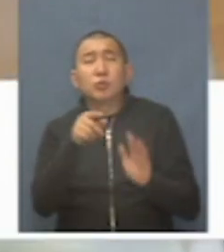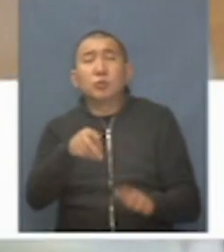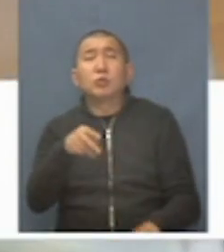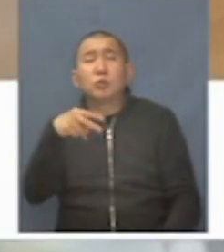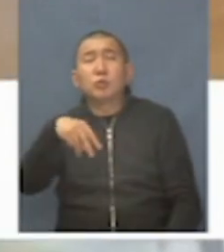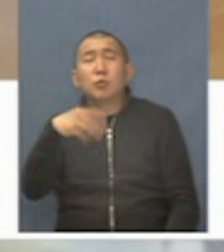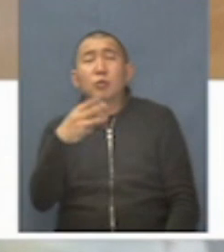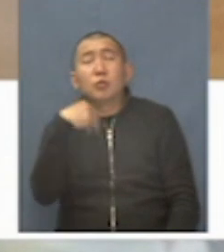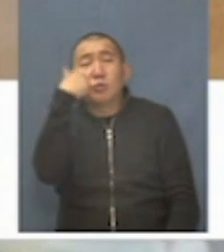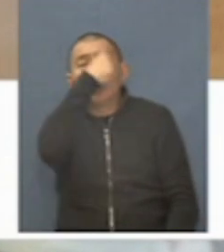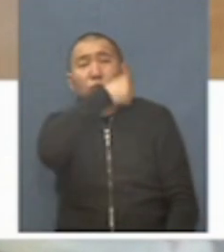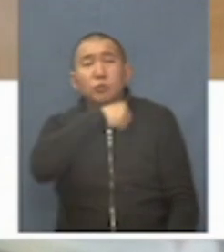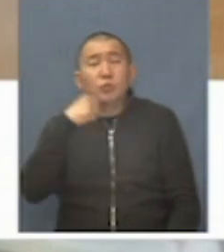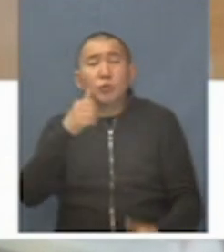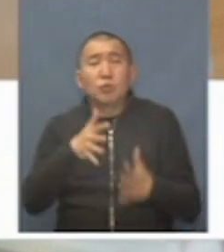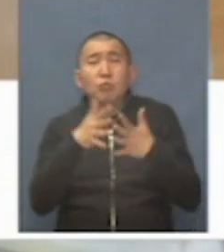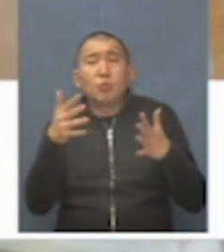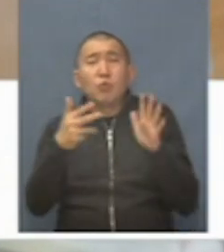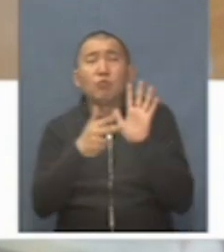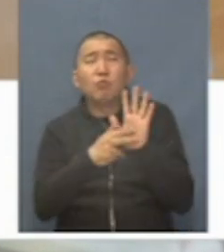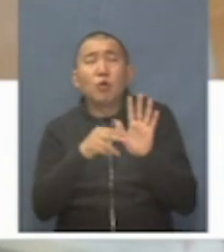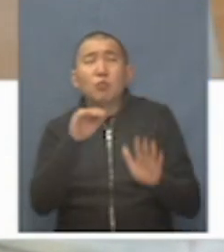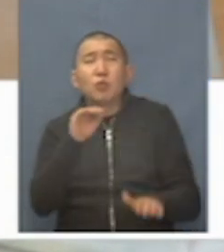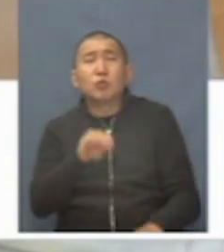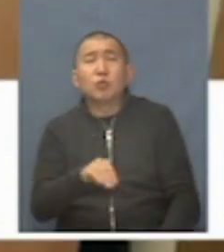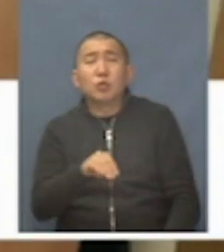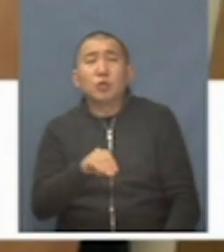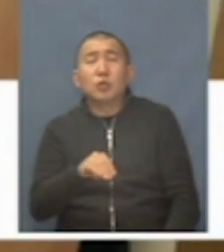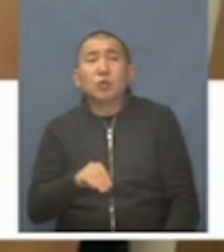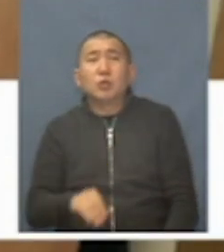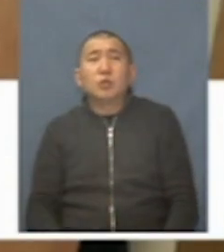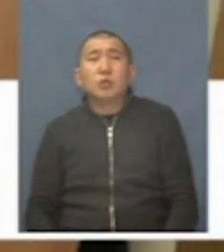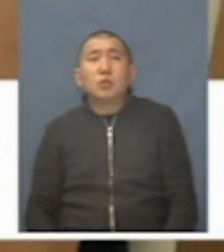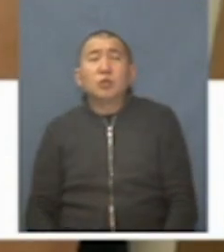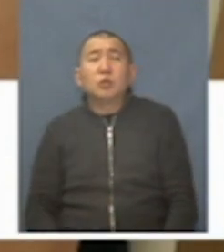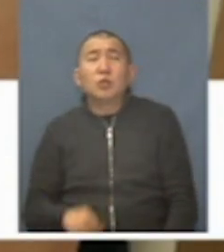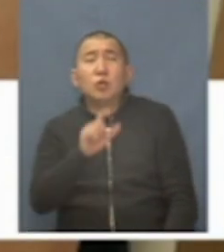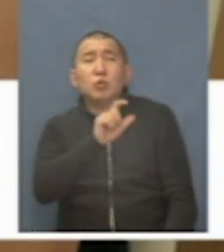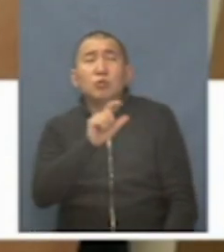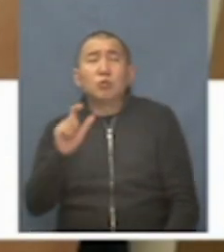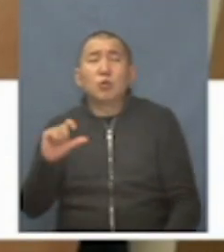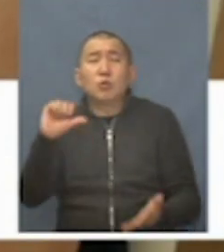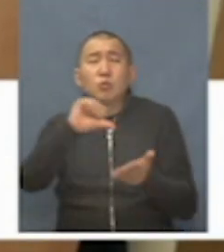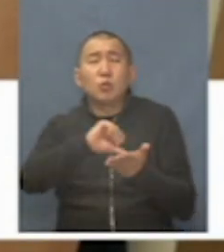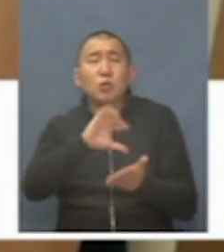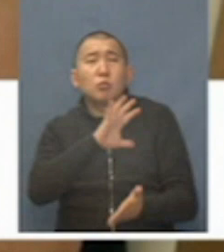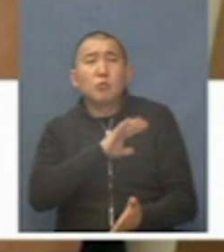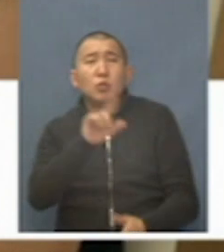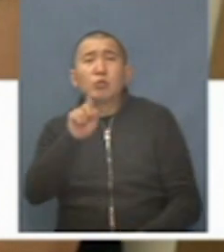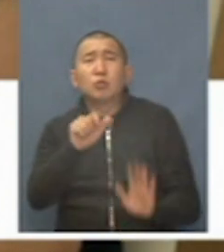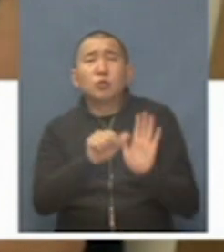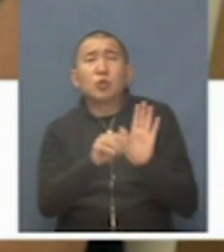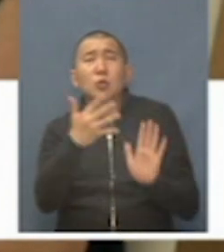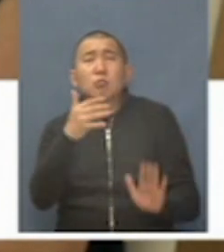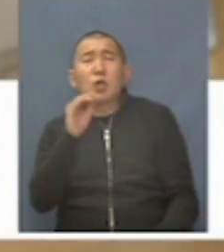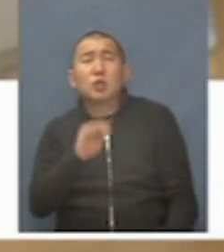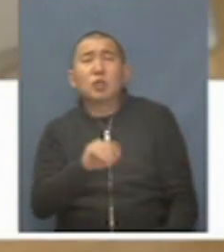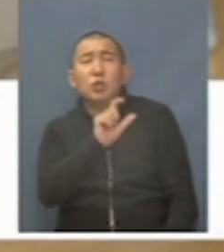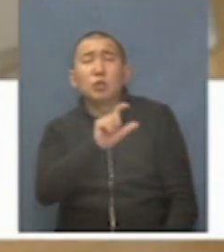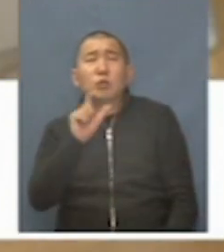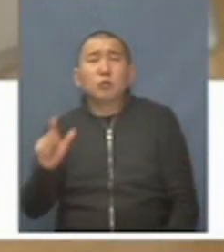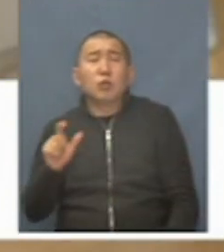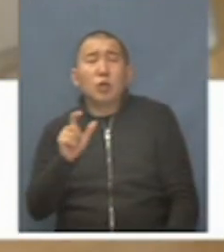заңгер акциясына 8000-нан астам үздік сарапшылар мен мемлекеттік органдардың өкілдері қатысты. Құқықтық көмекке жүгінген 165 мыңнан астам адам